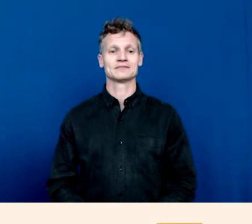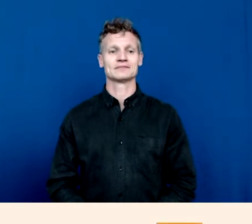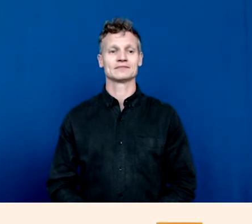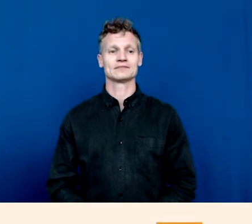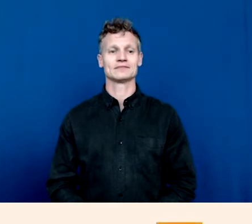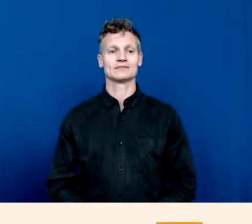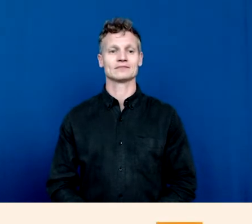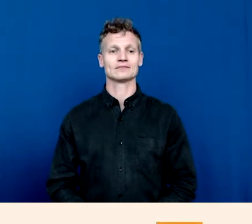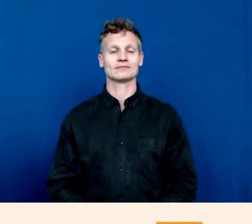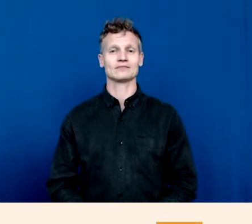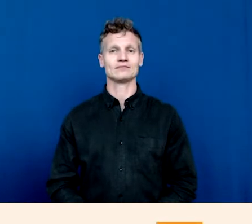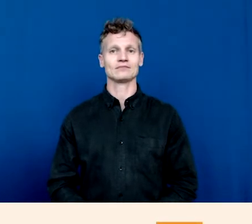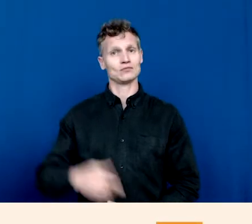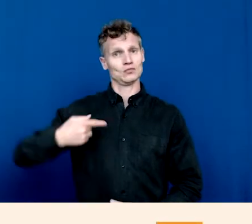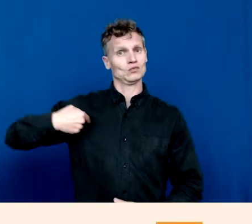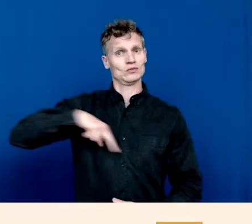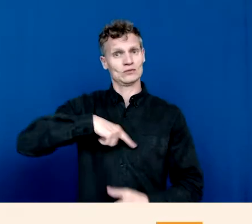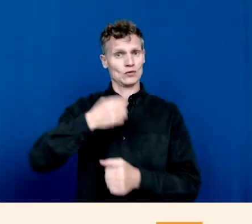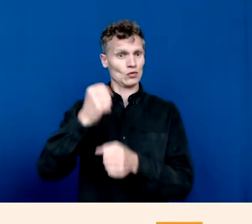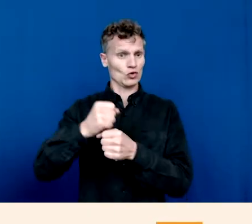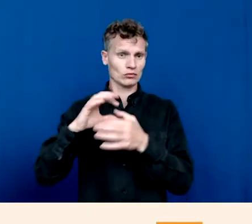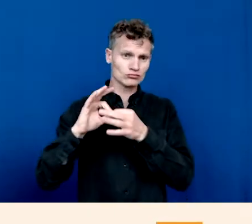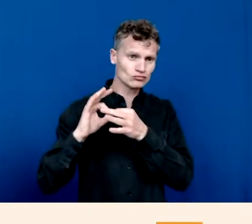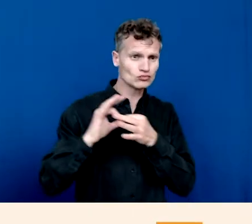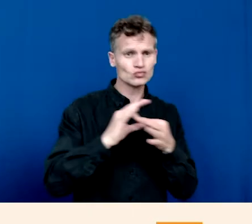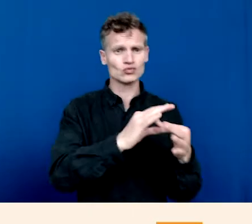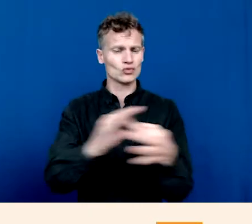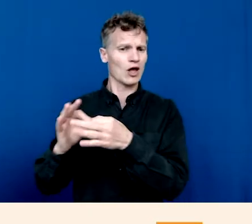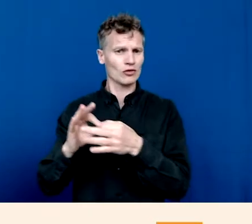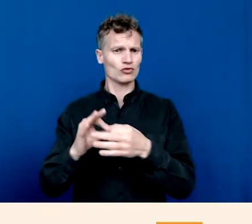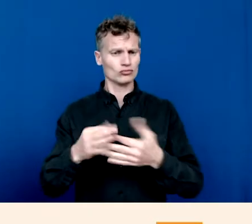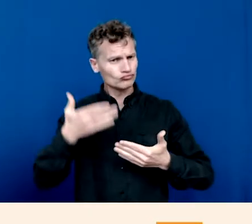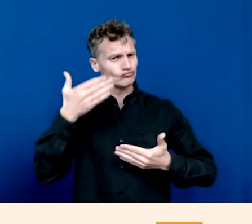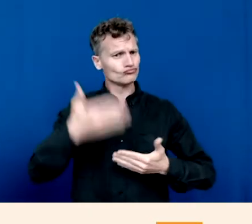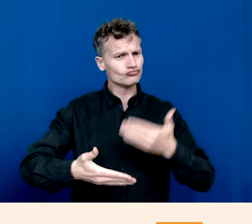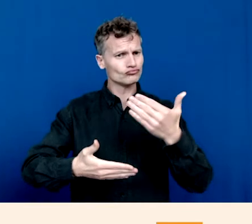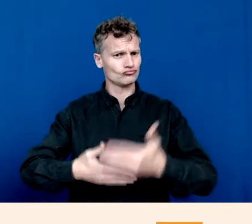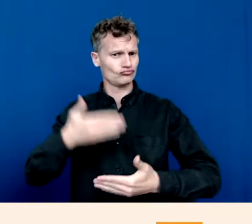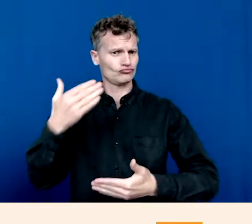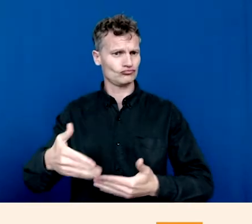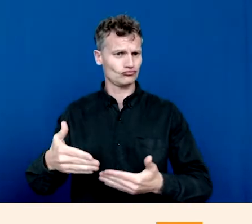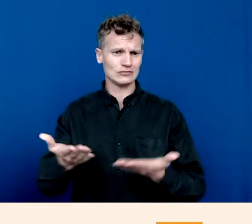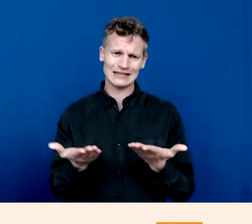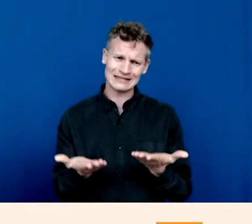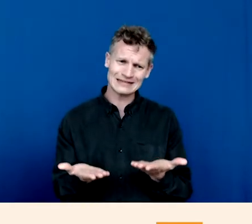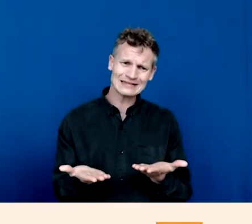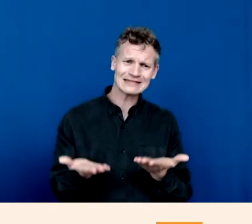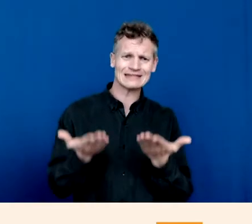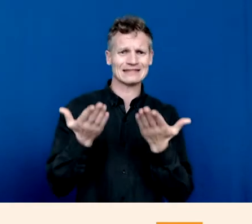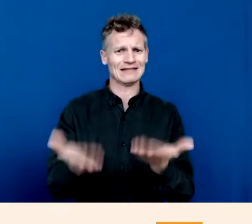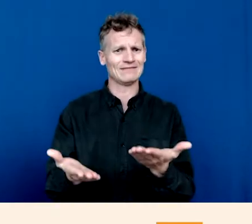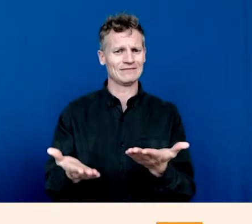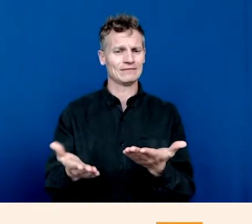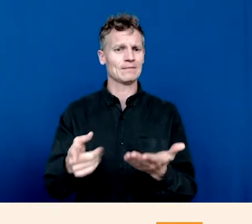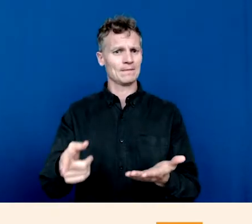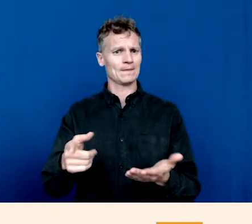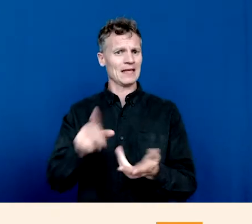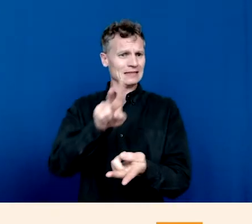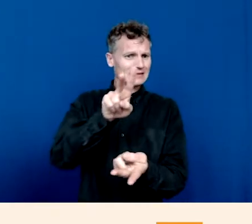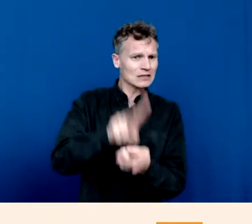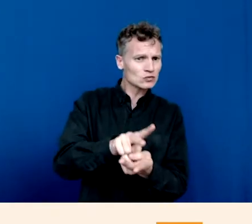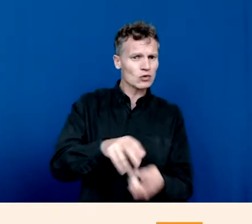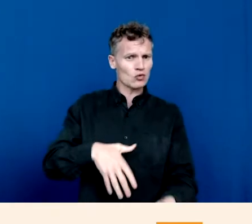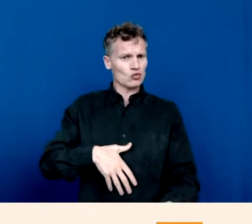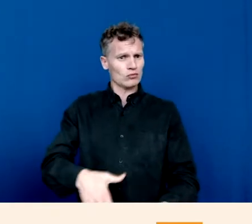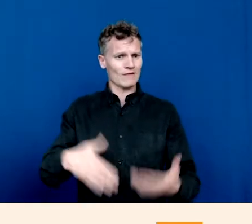Travaillons ensemble en prenant des mesures concrètes pour garantir le plein respect de notre santé et de